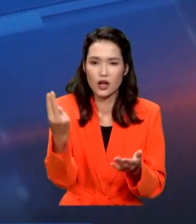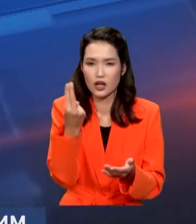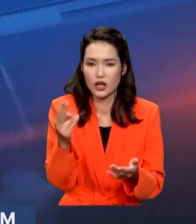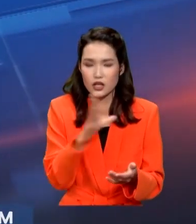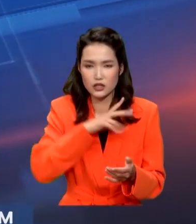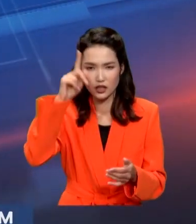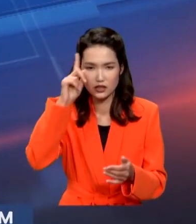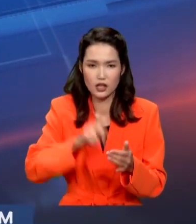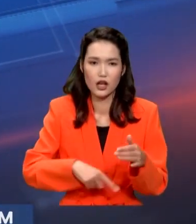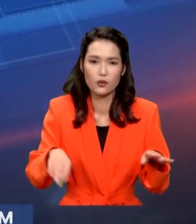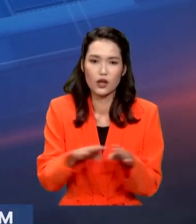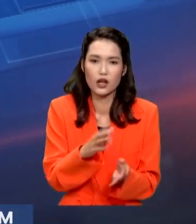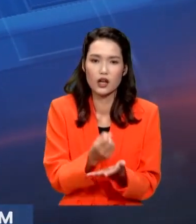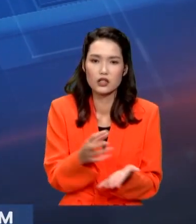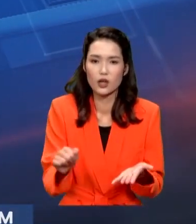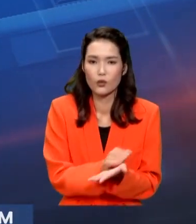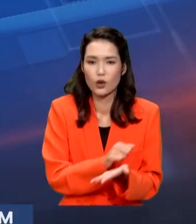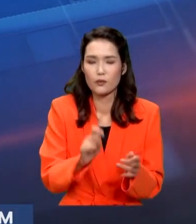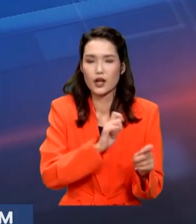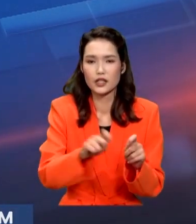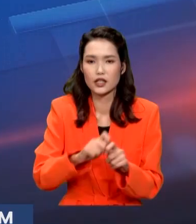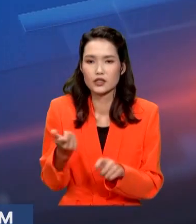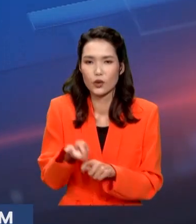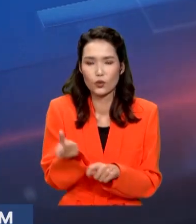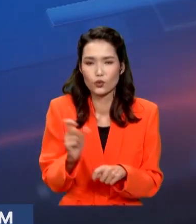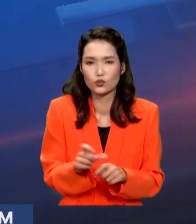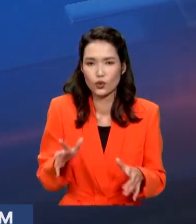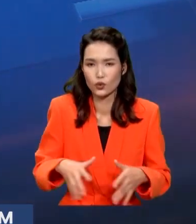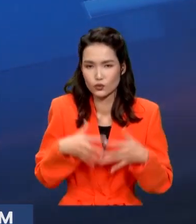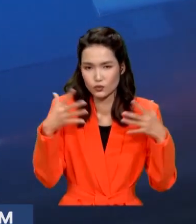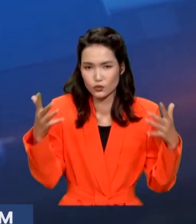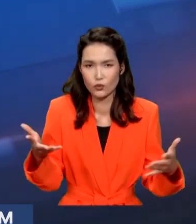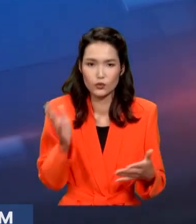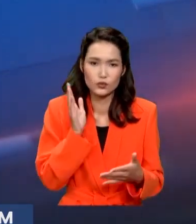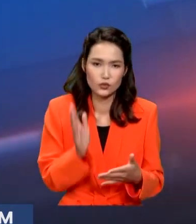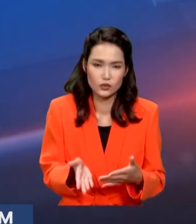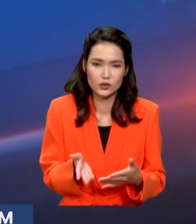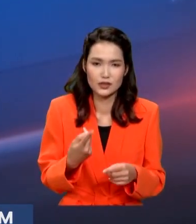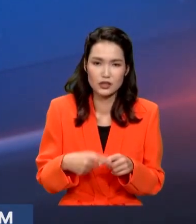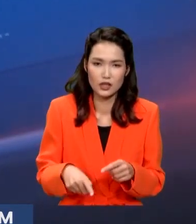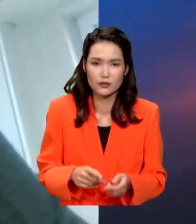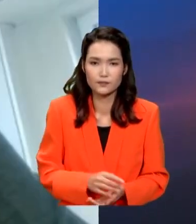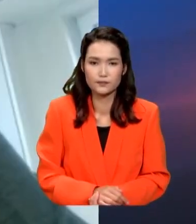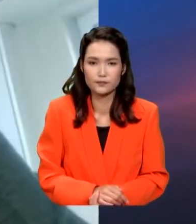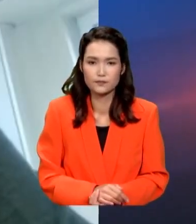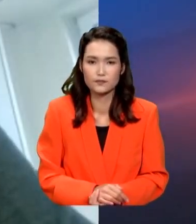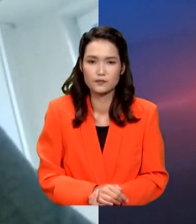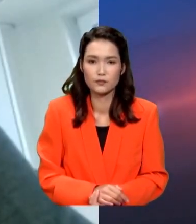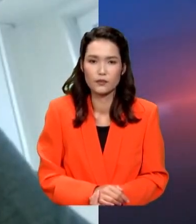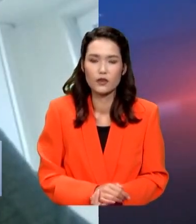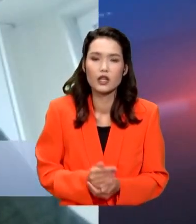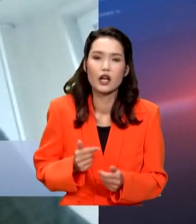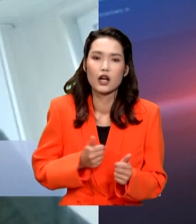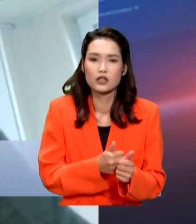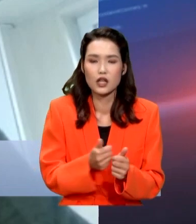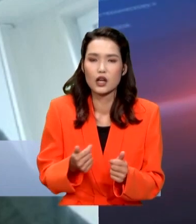Қазақстанды сенімді қарыз алушы ретінде көрсетіп, халықаралық инвесторлар арасында үлкен қызығушылық тудырады. Загоняют нас